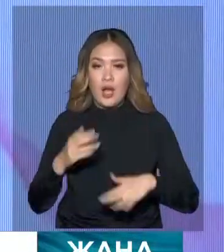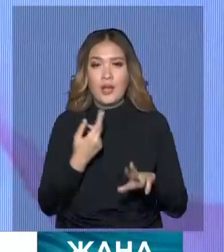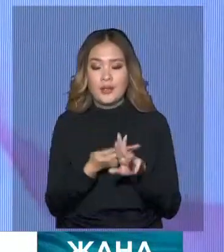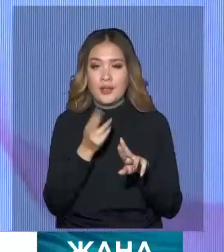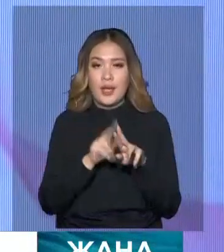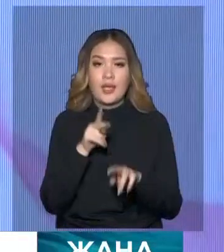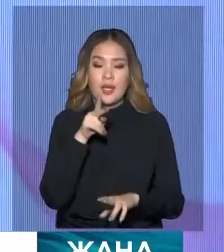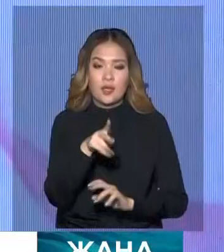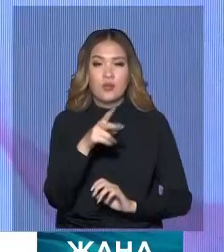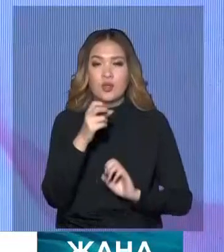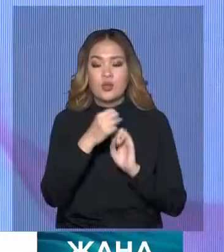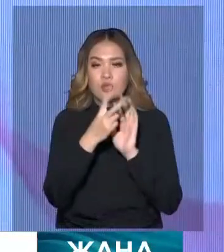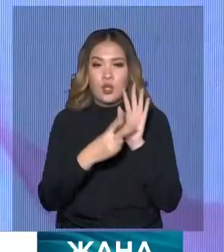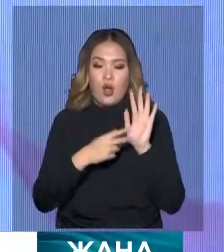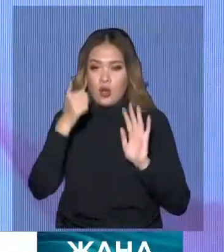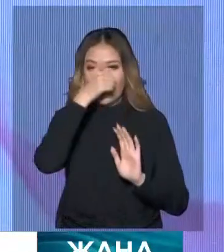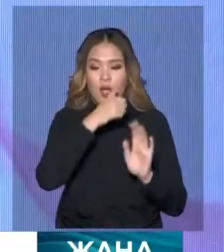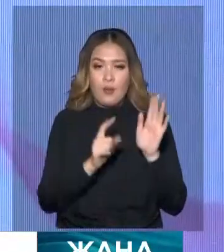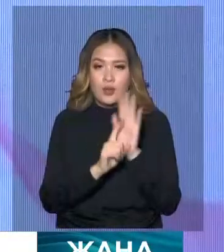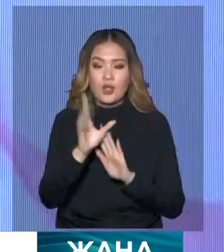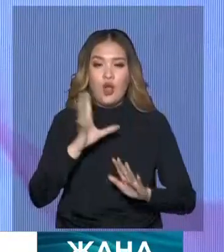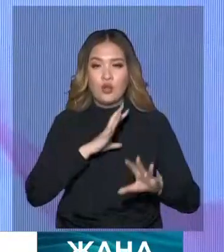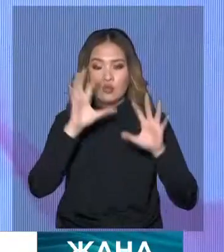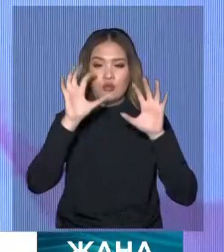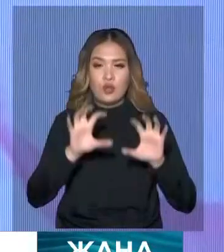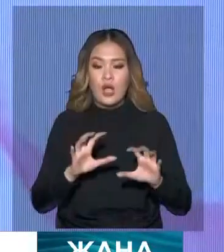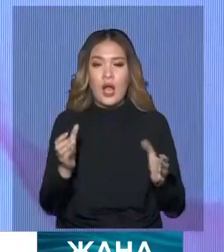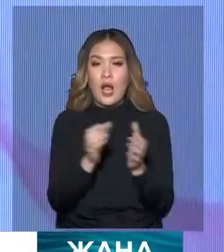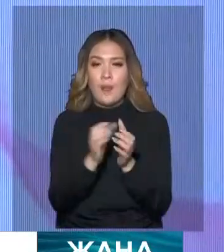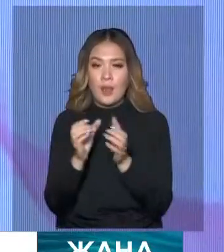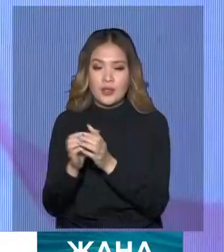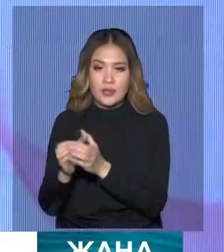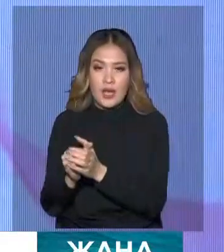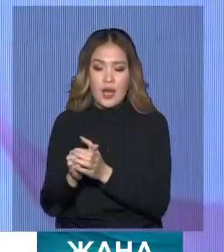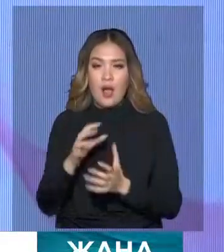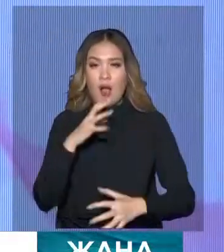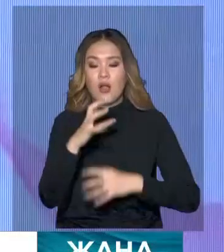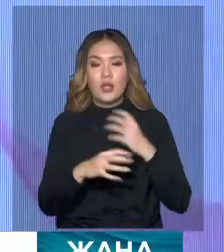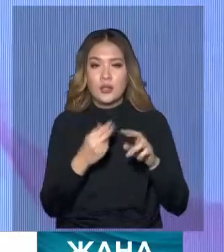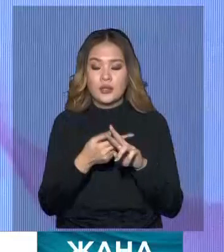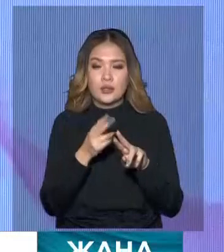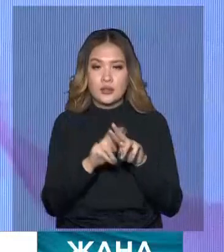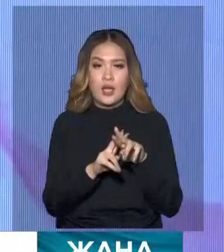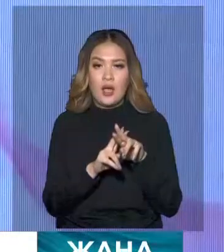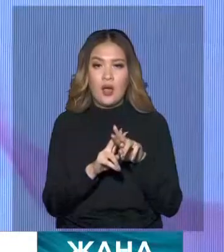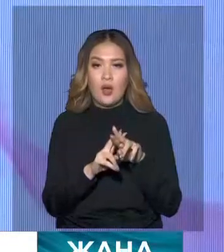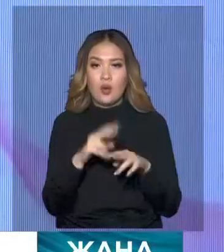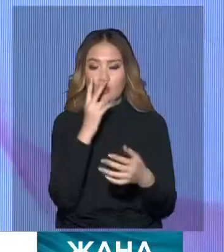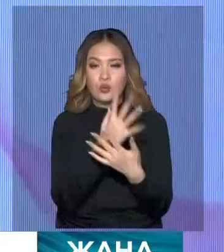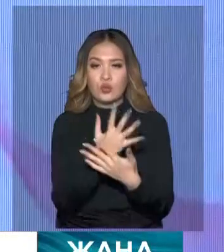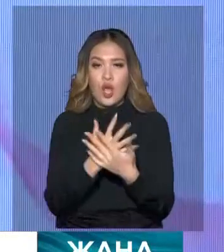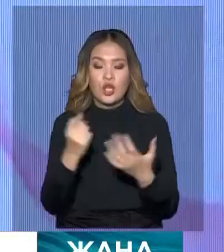осы 2017 жылдан бастап ұлттық құрама командаға, жалпына халықаралық дәрежелерде өнер көрсетіп